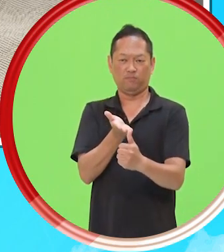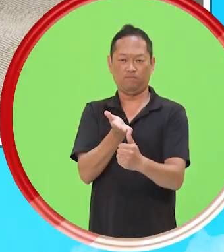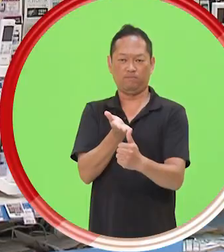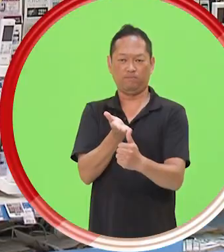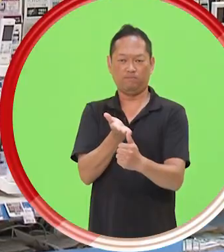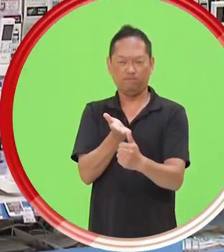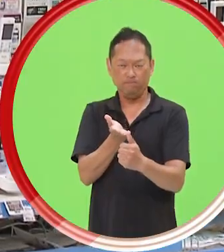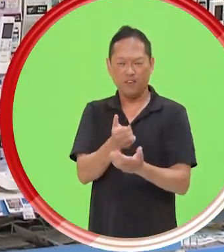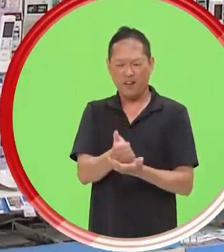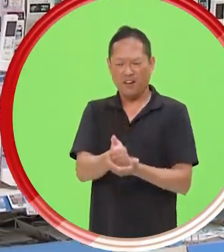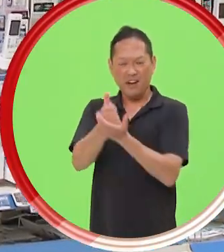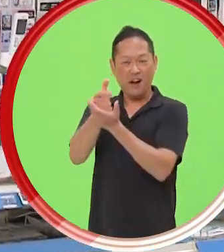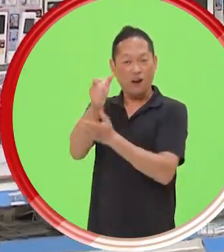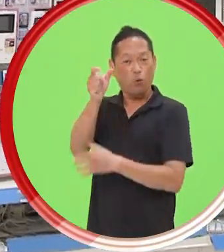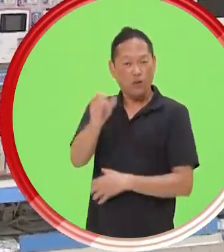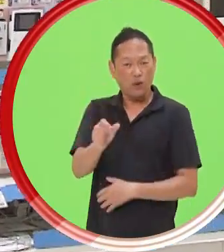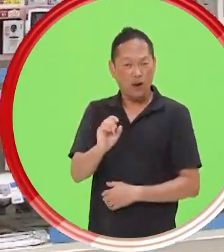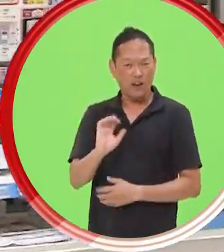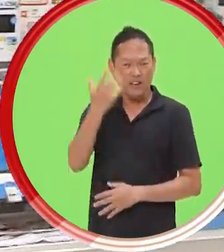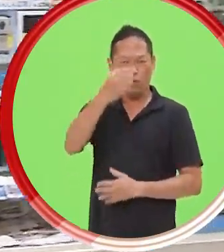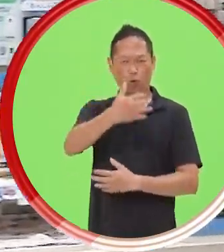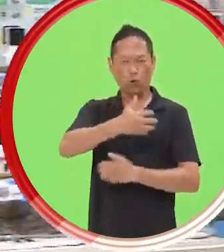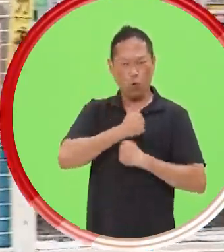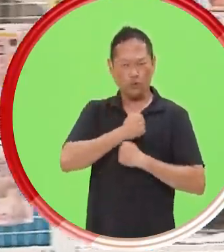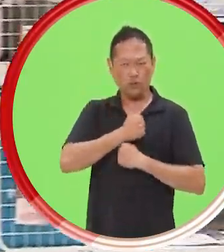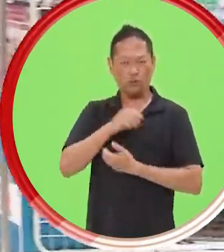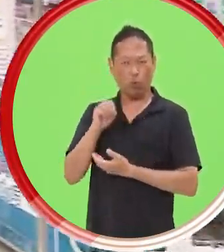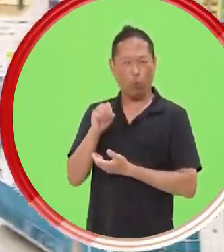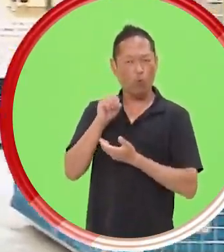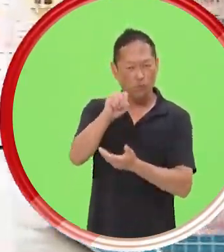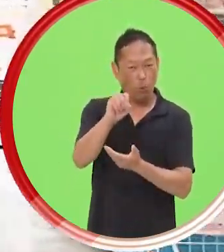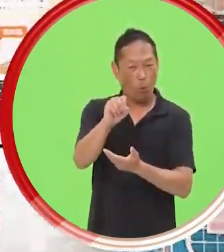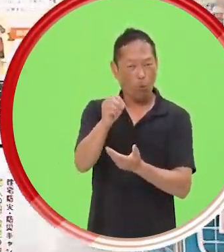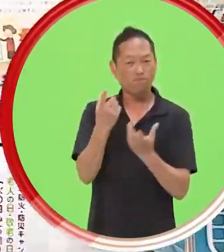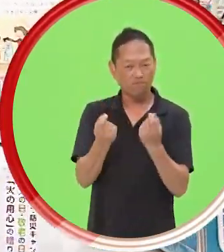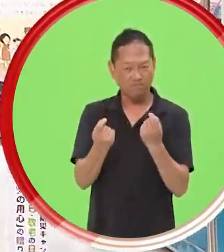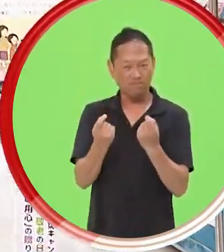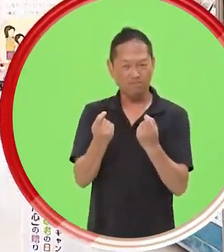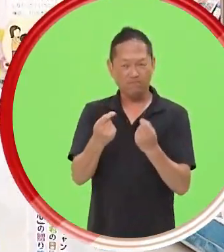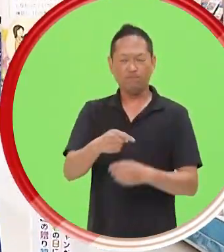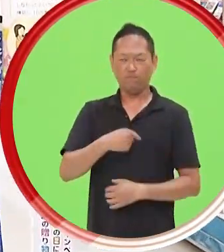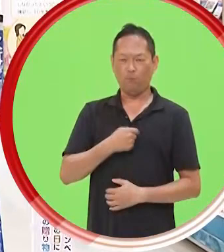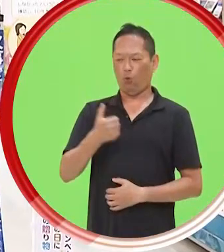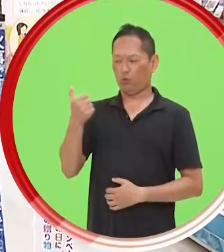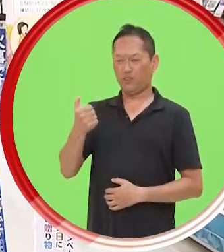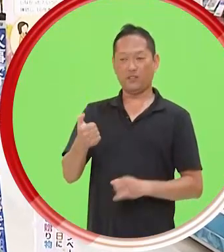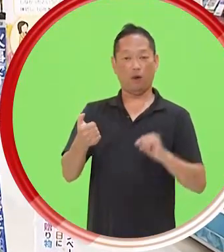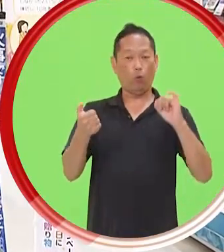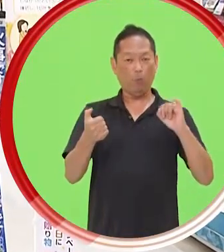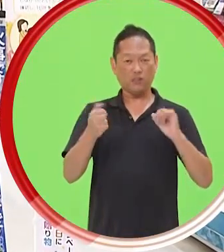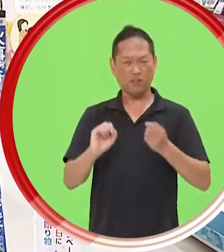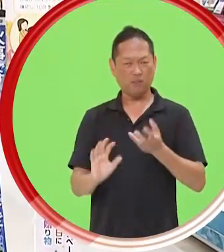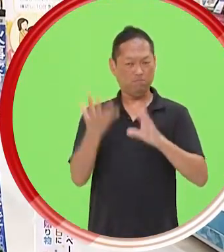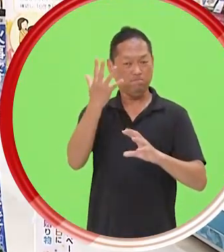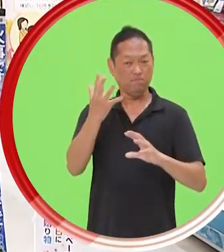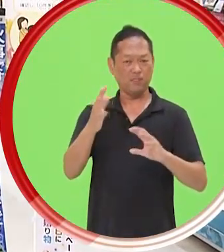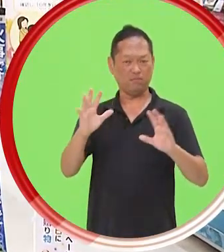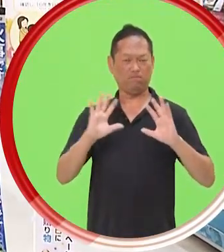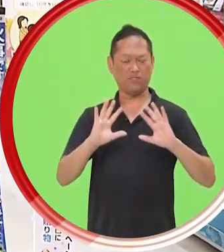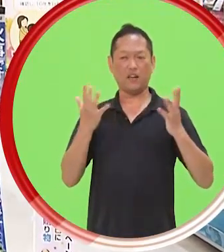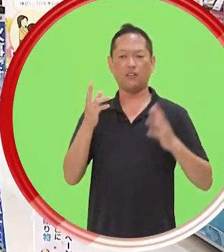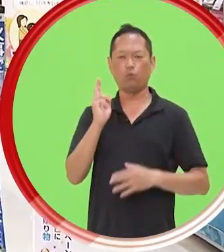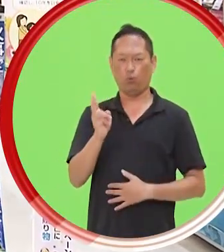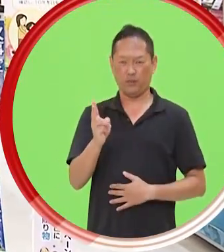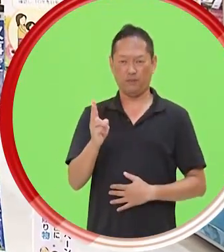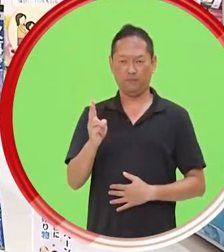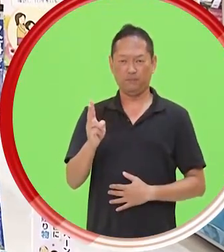。 敬老の日には火の用心の贈り物だったんですね。私もおじいちゃんおばあちゃんが火災の被害